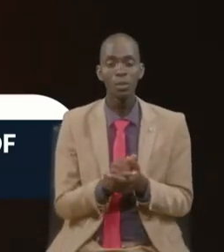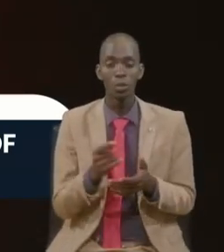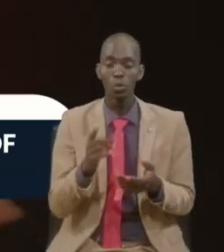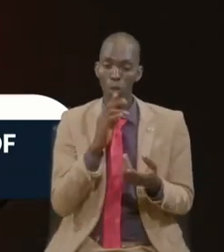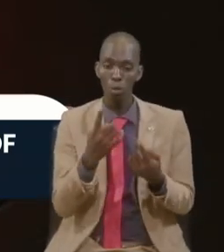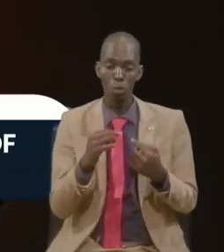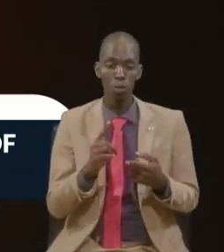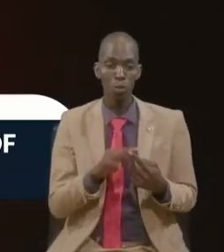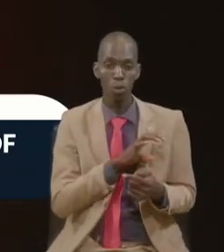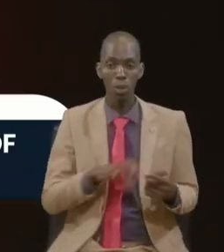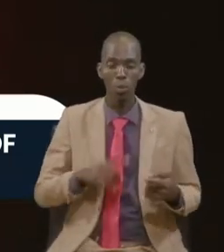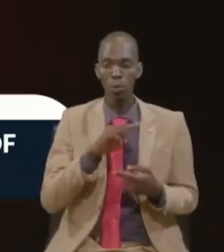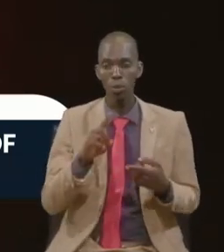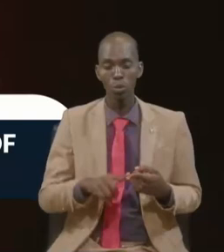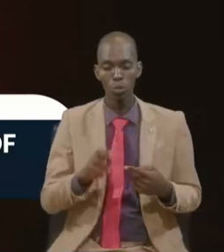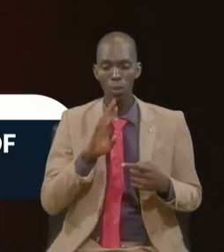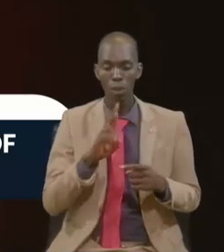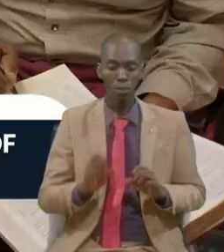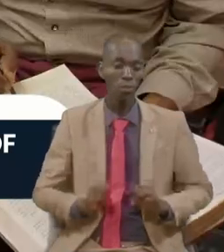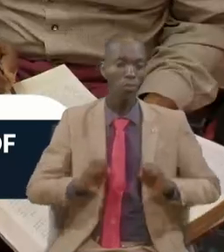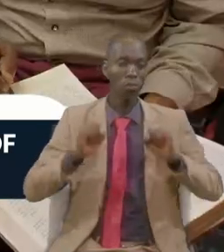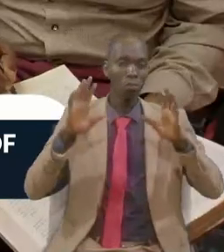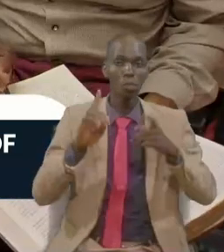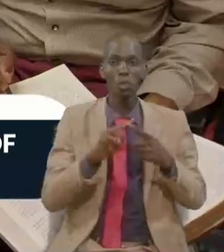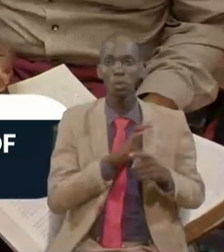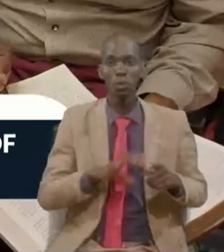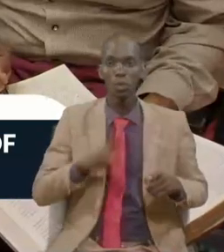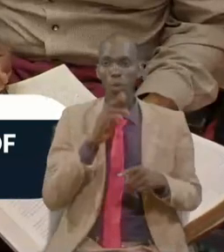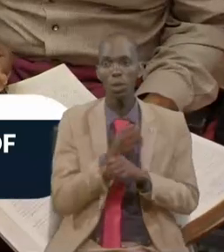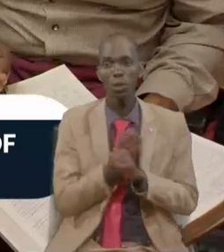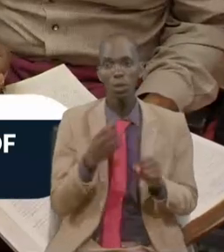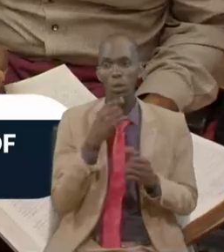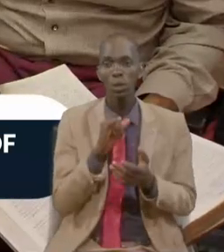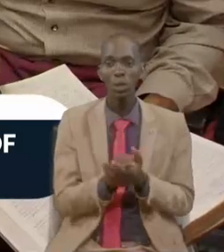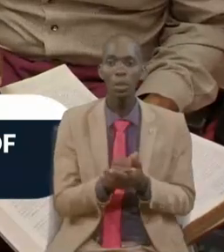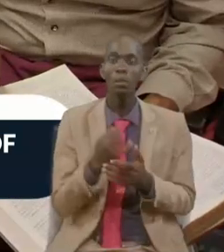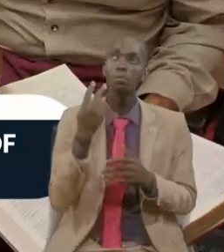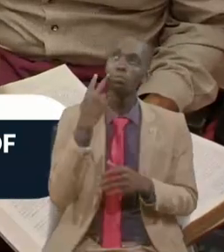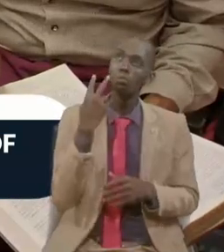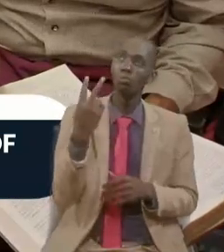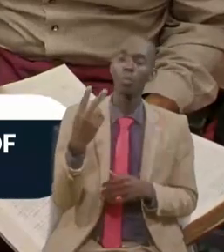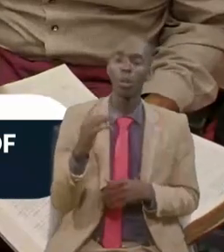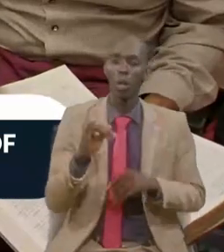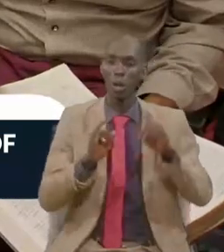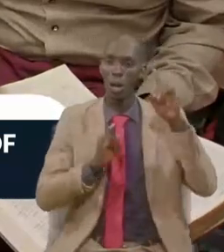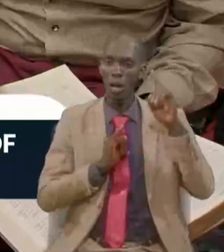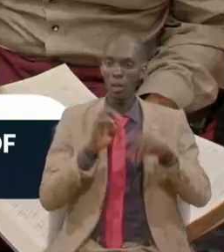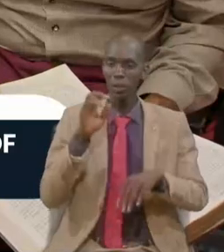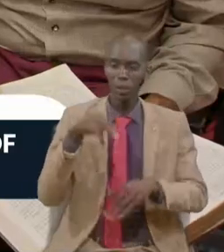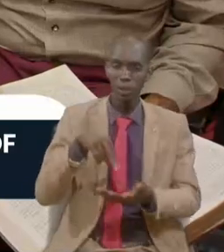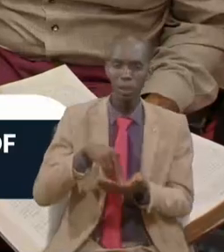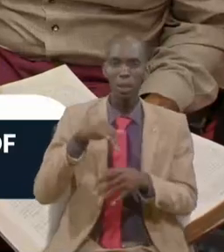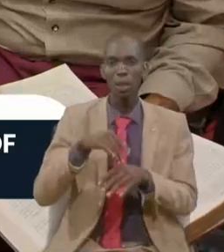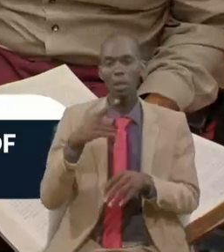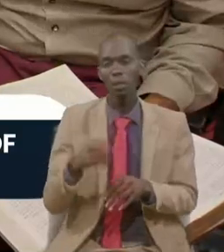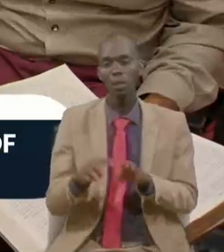en Christ. Lorsque vous naissez de nouveau, lorsque vous donnez votre vie au Seigneur, et que voici, je me tiens à la